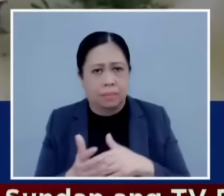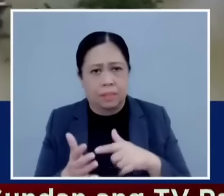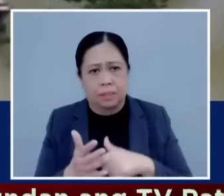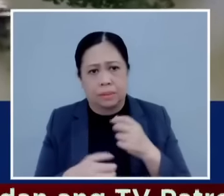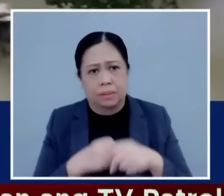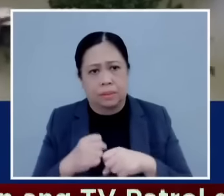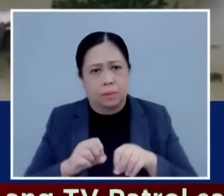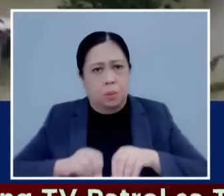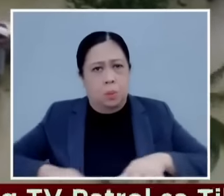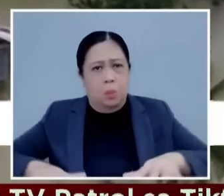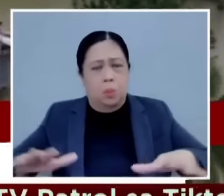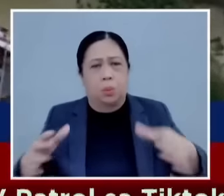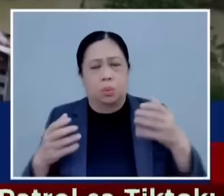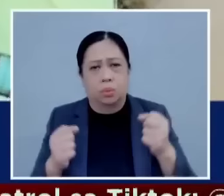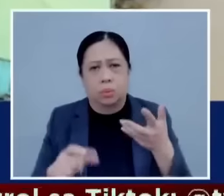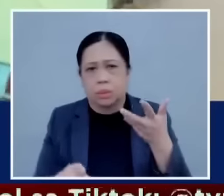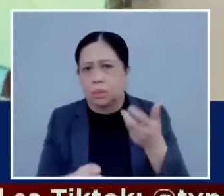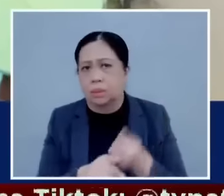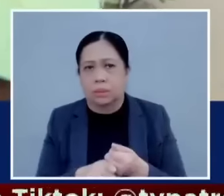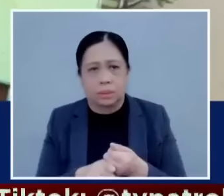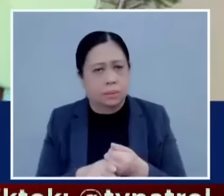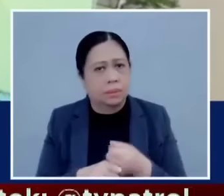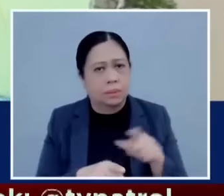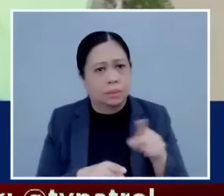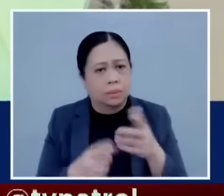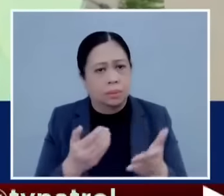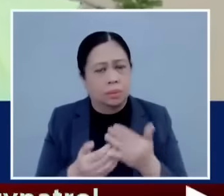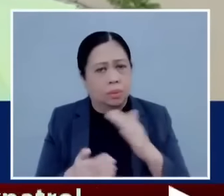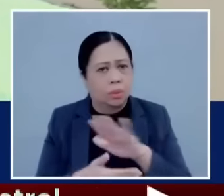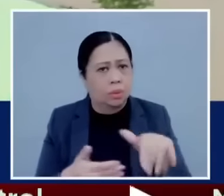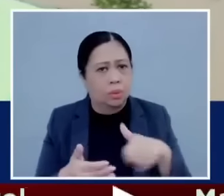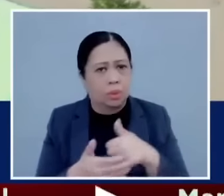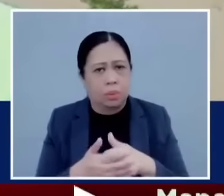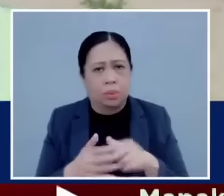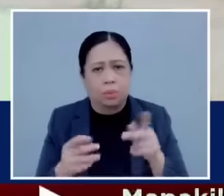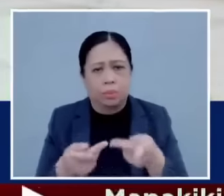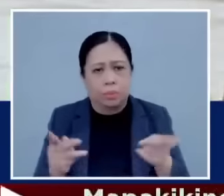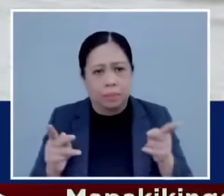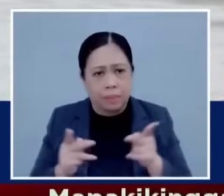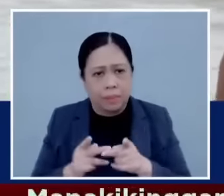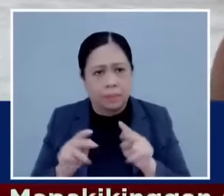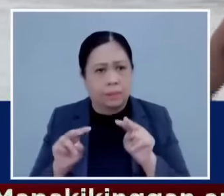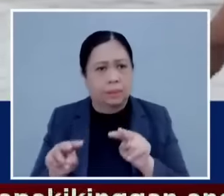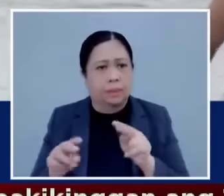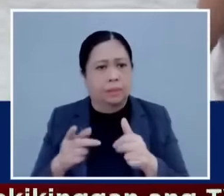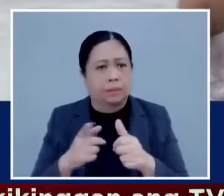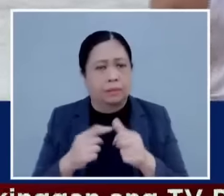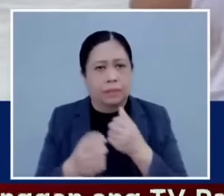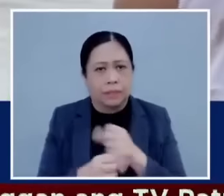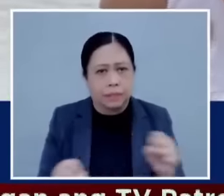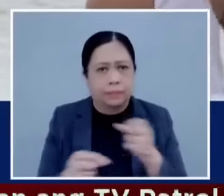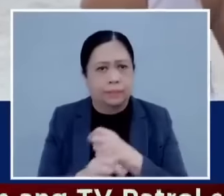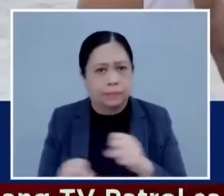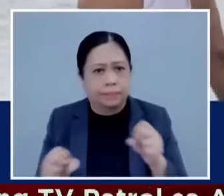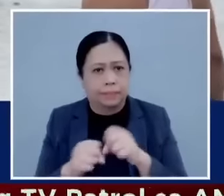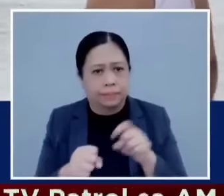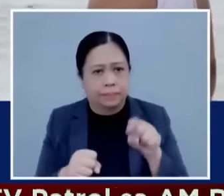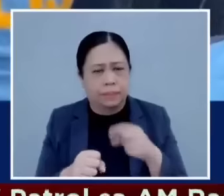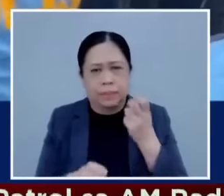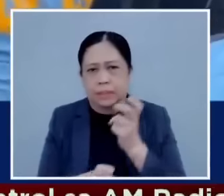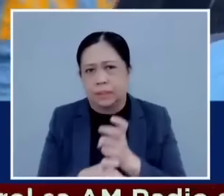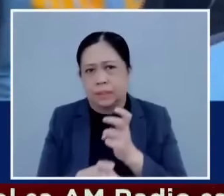pa ang naging pinsala ng bahang nakaapekto sa halos buong populasyon. Tinutukan muna nila ang rescue operations na naging